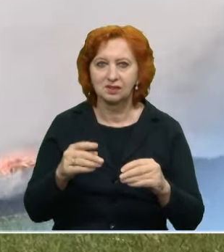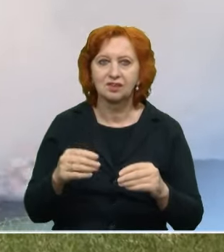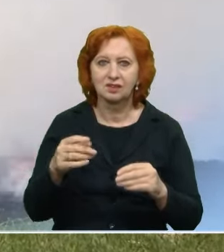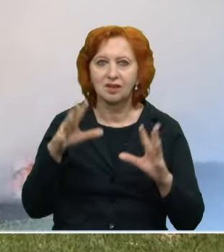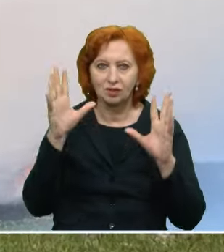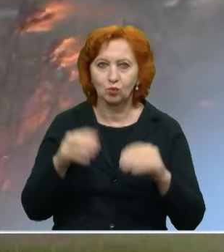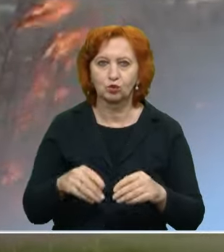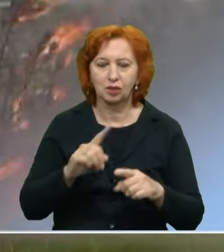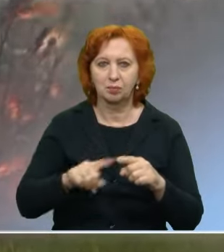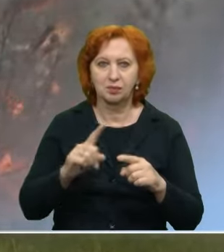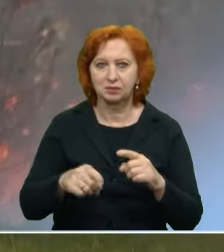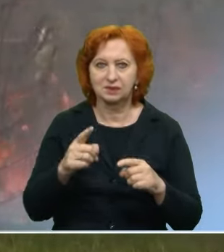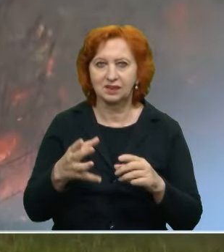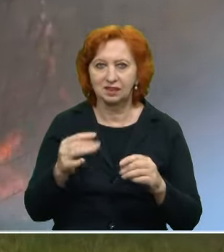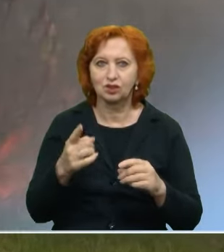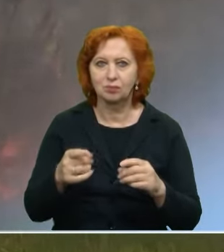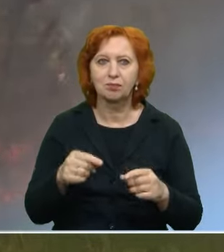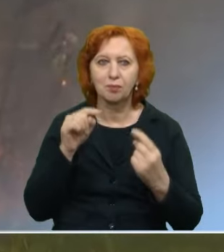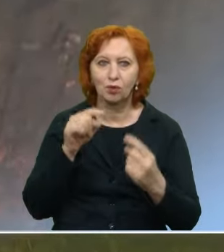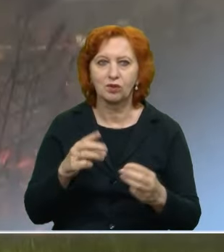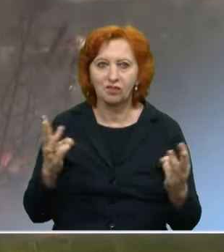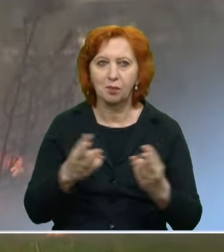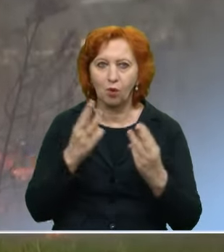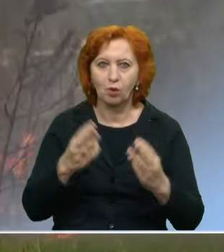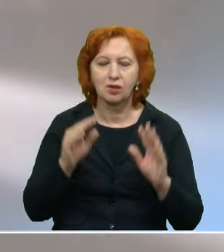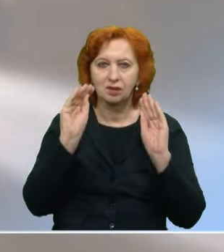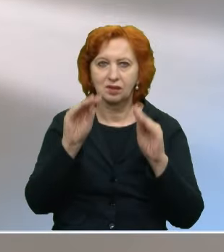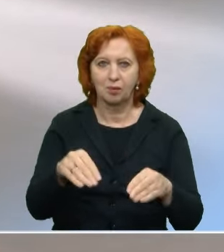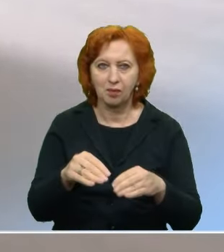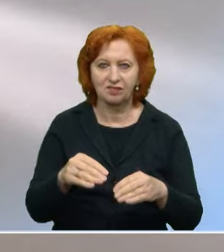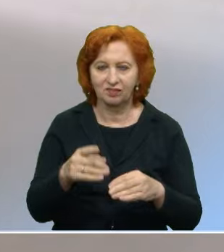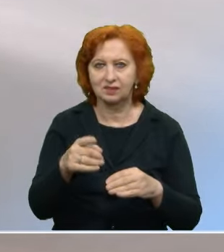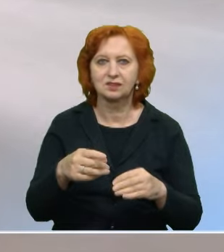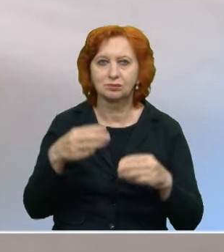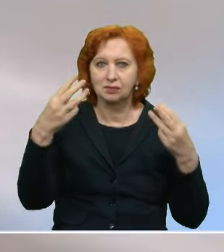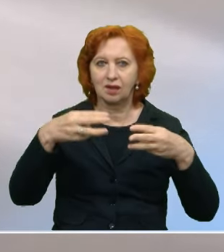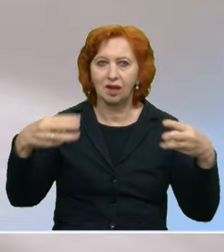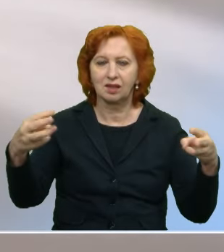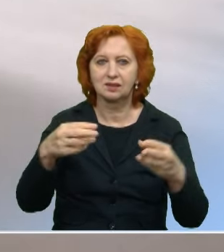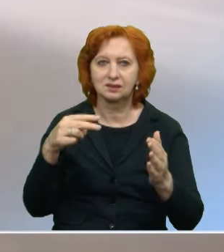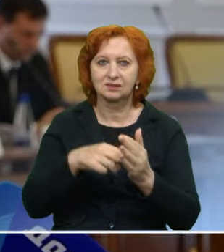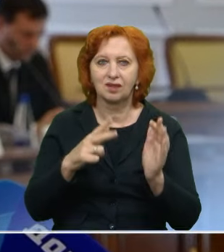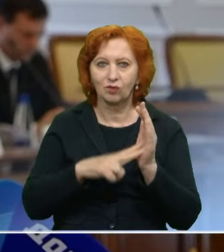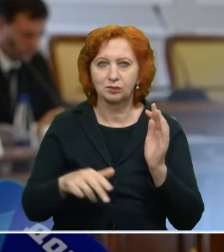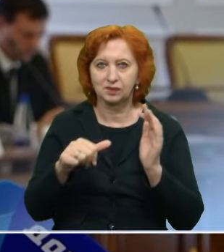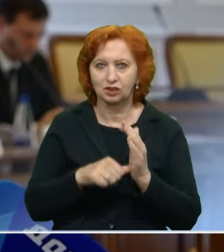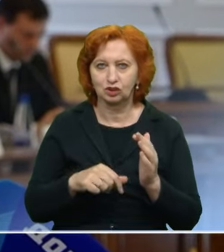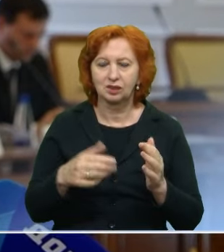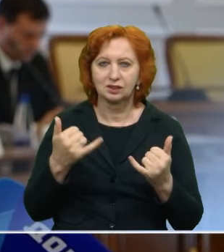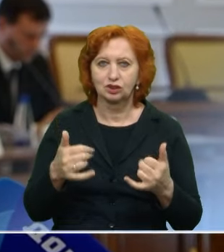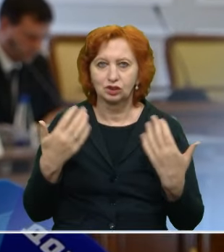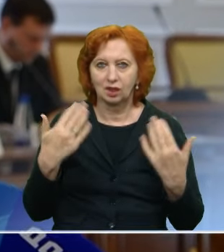к тушению. Увеличили количество лесопожарных станций, установили дополнительные камеры мониторинга. Их стало 86. У нас уже